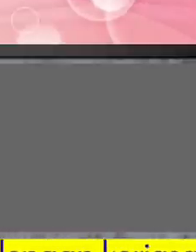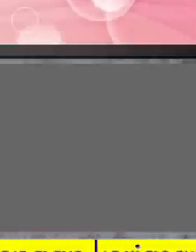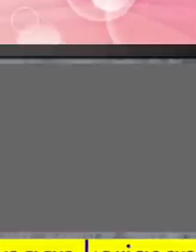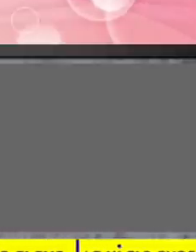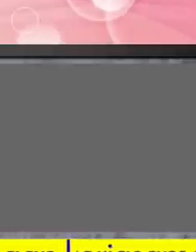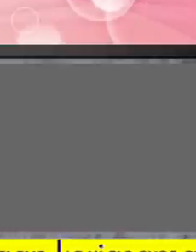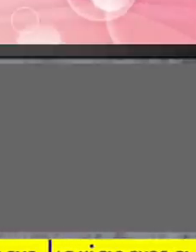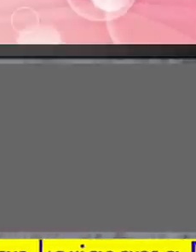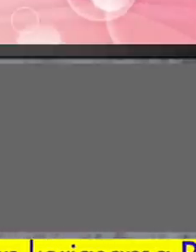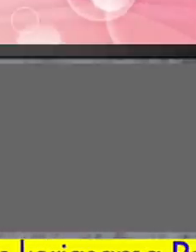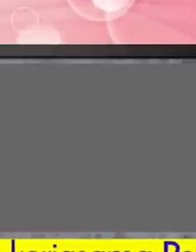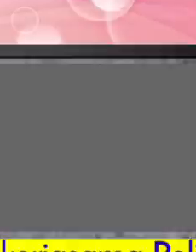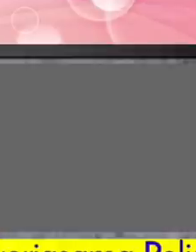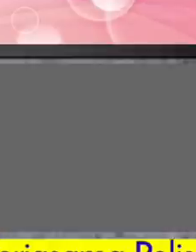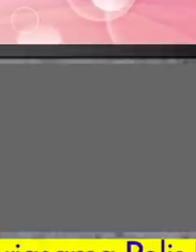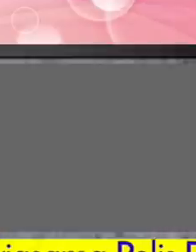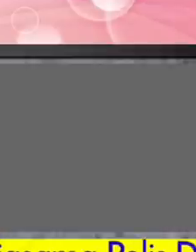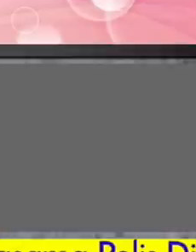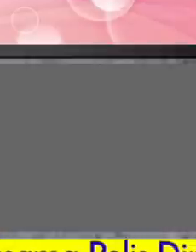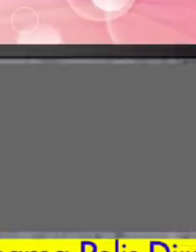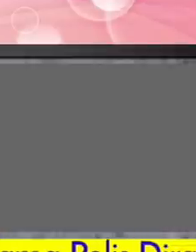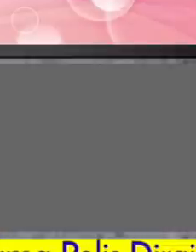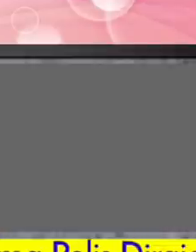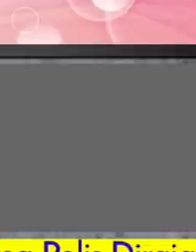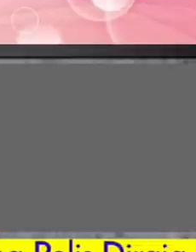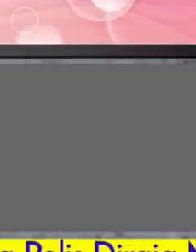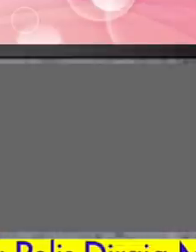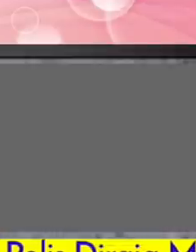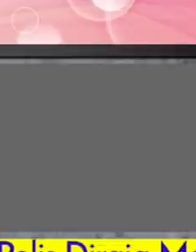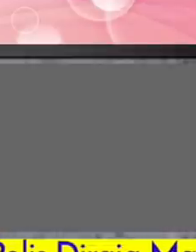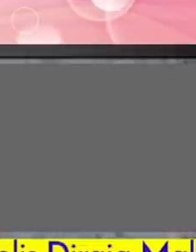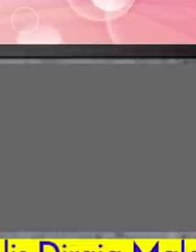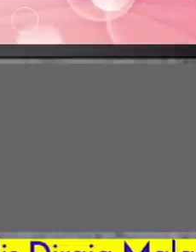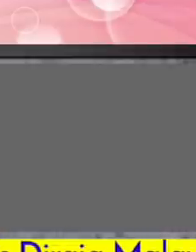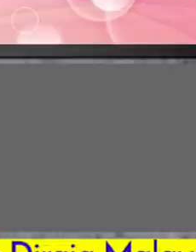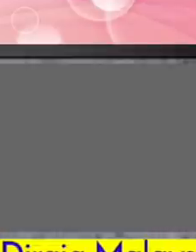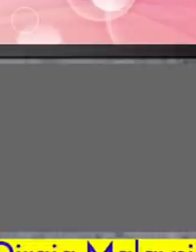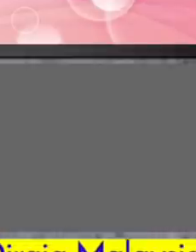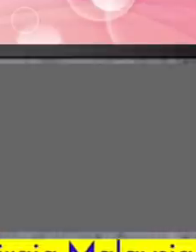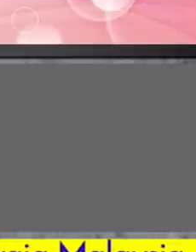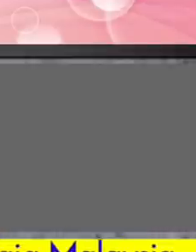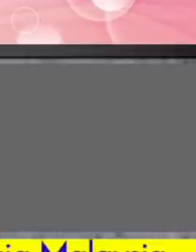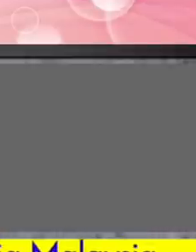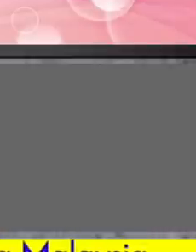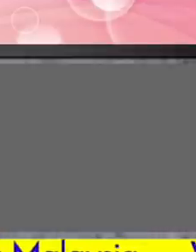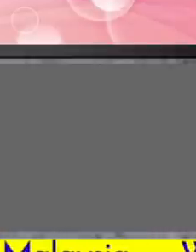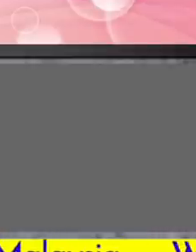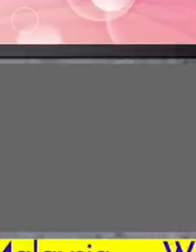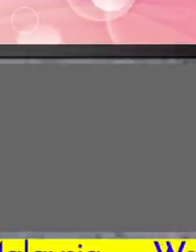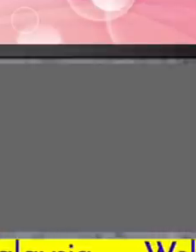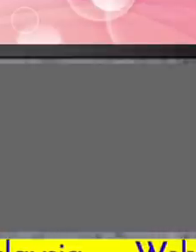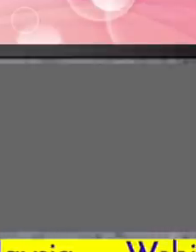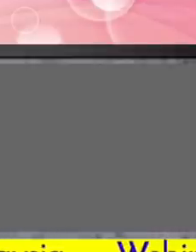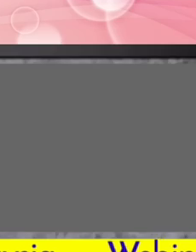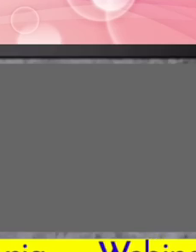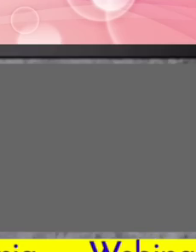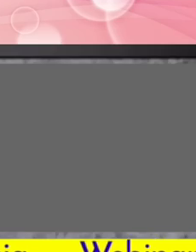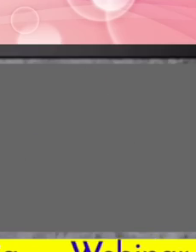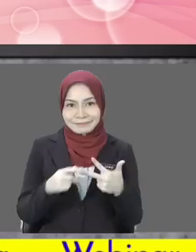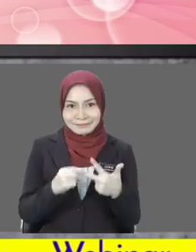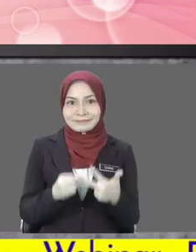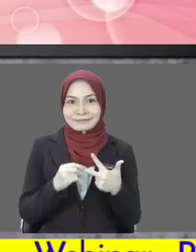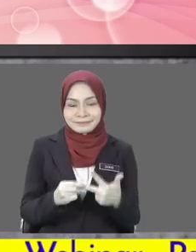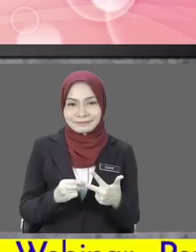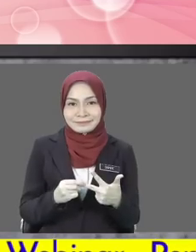takut bimbang dan Murung merupakan sikap yang dipamerkan oleh mangsa ketiga